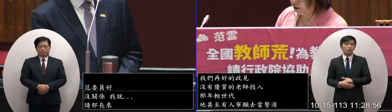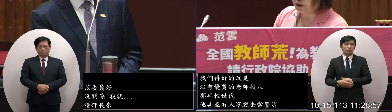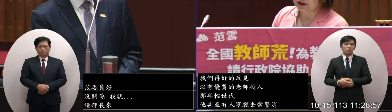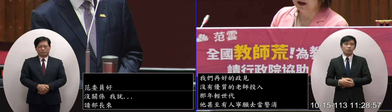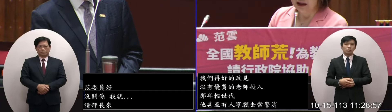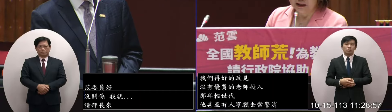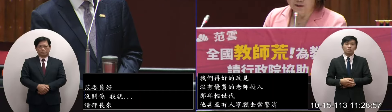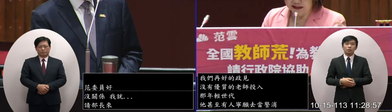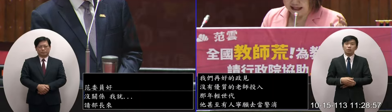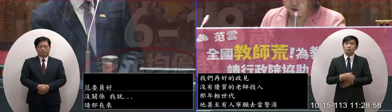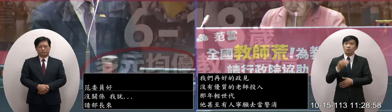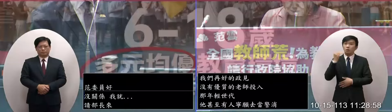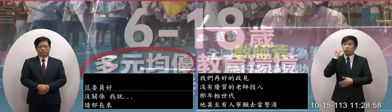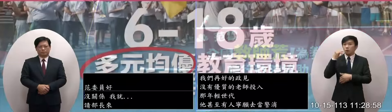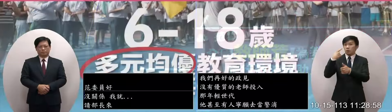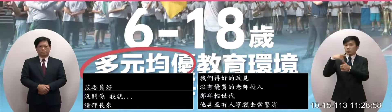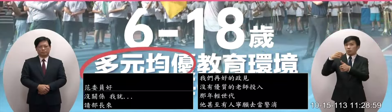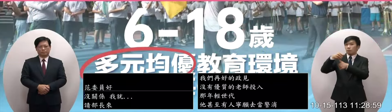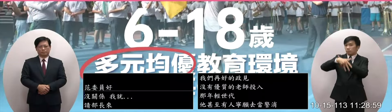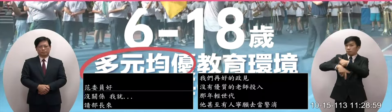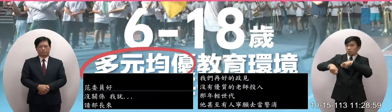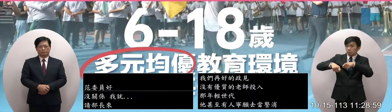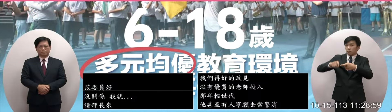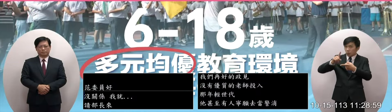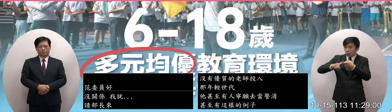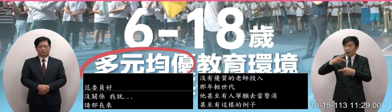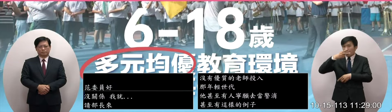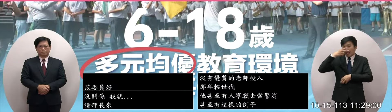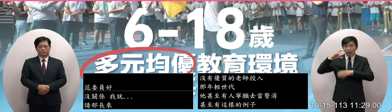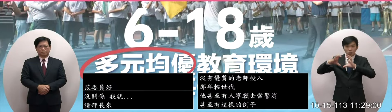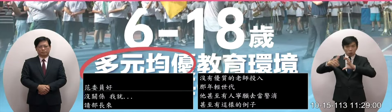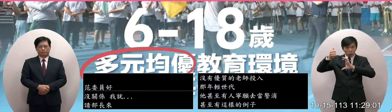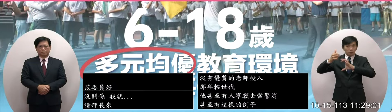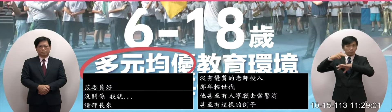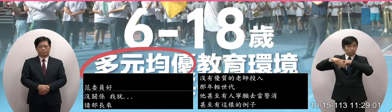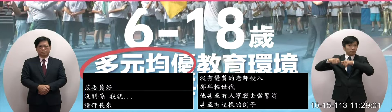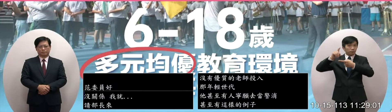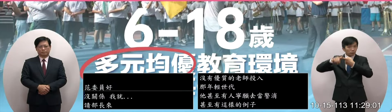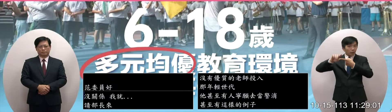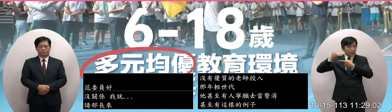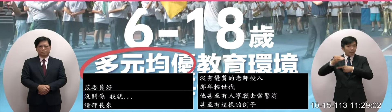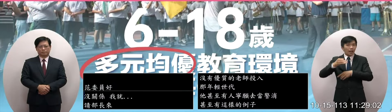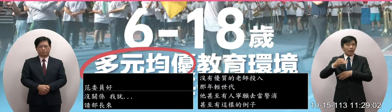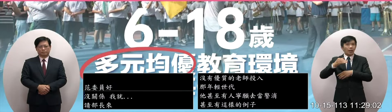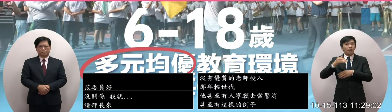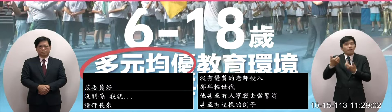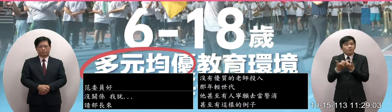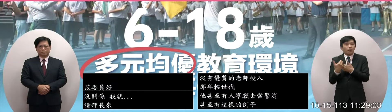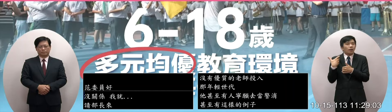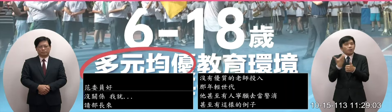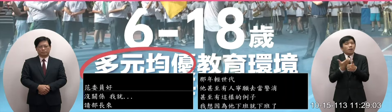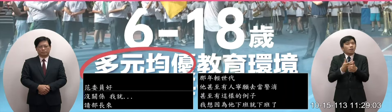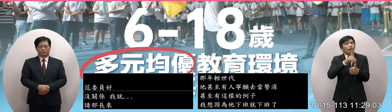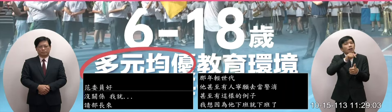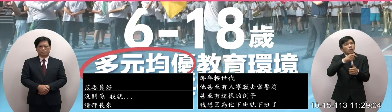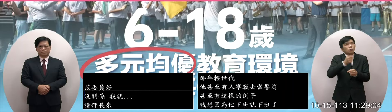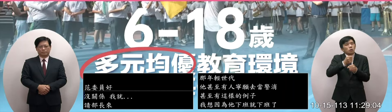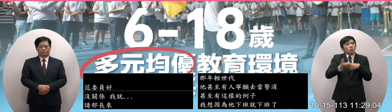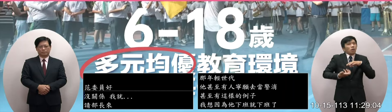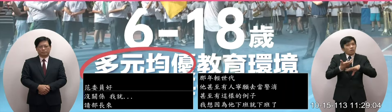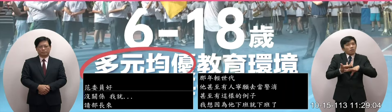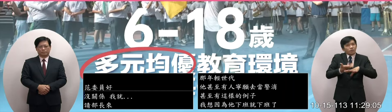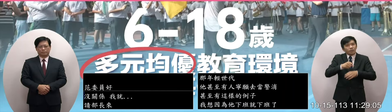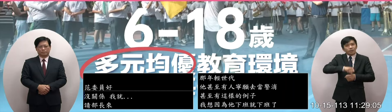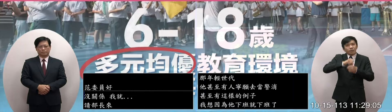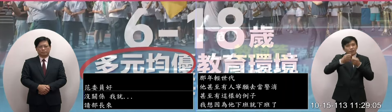好的教育哦，我们赖总统的政见很好，可是需要教师投入更多。每个都教师要投入更多，